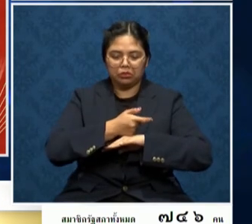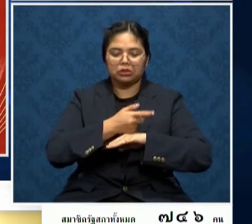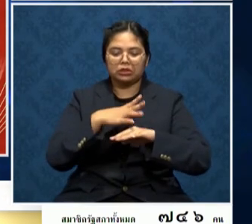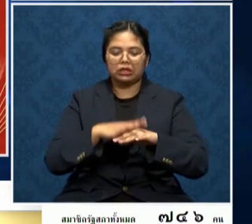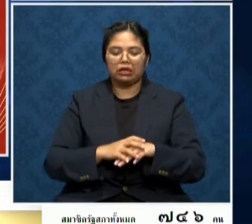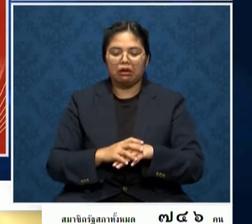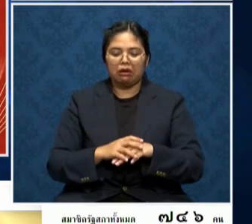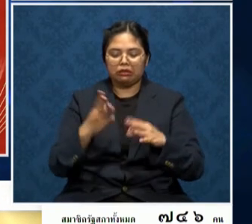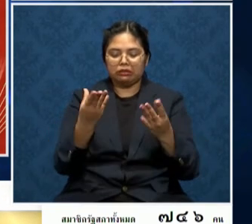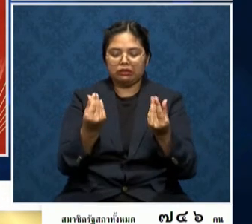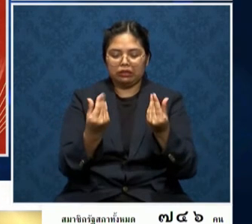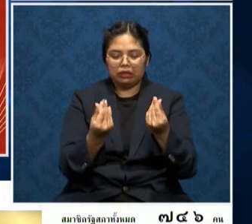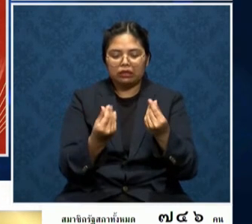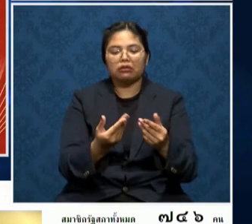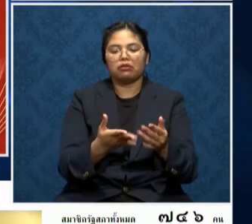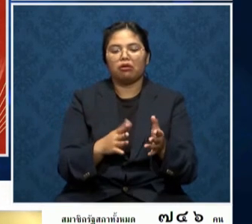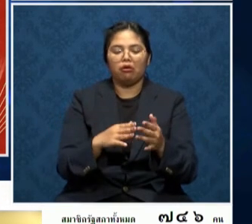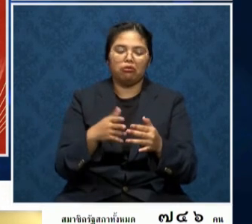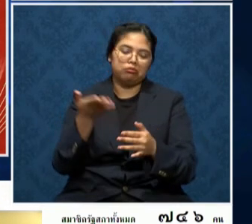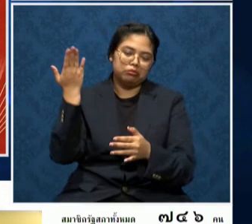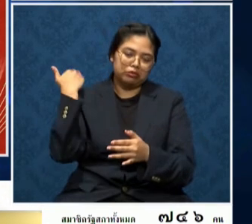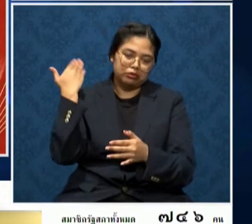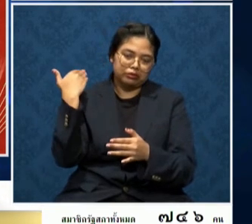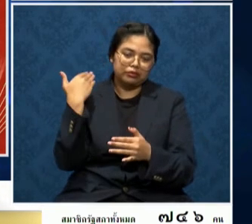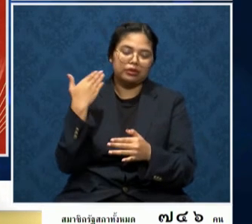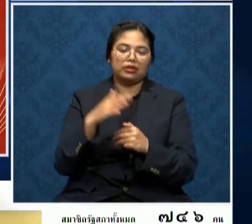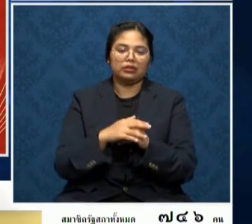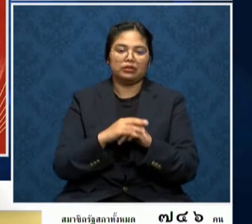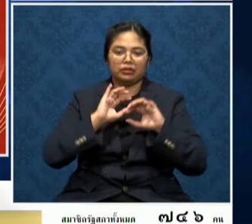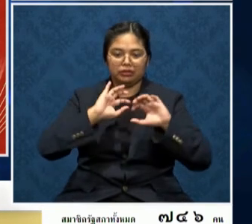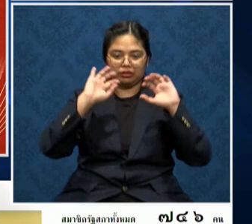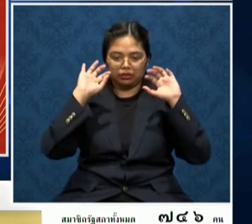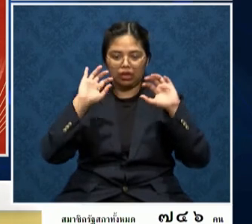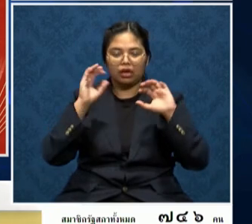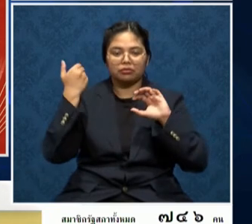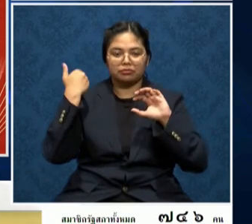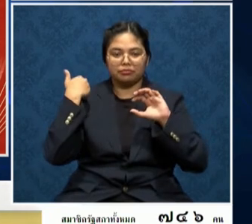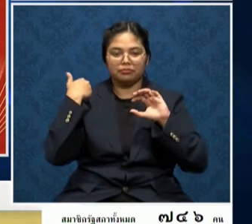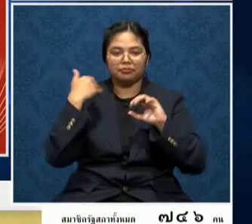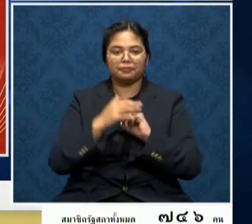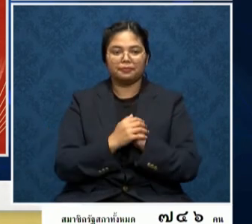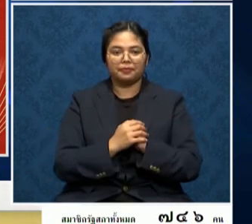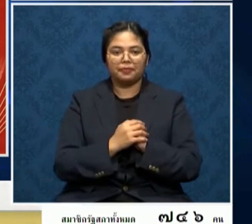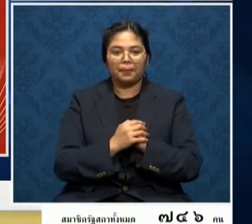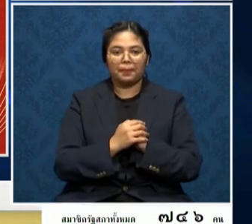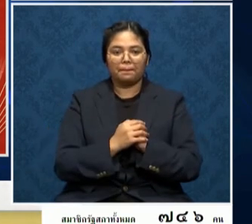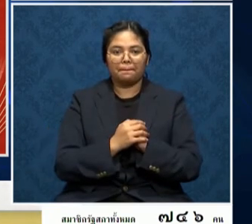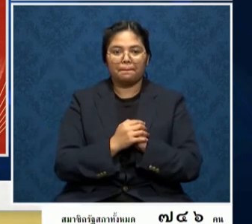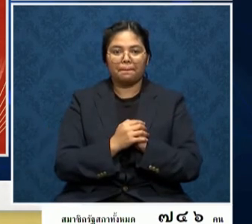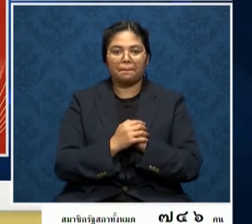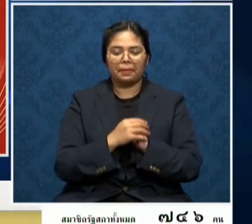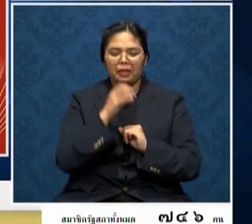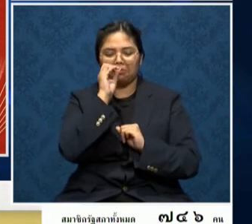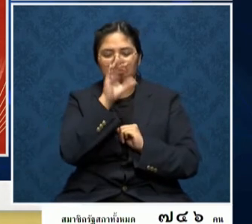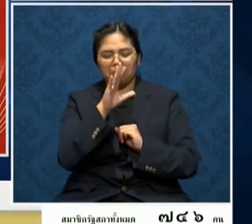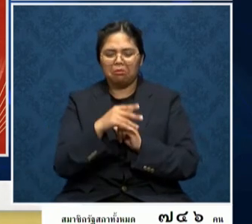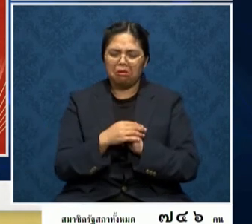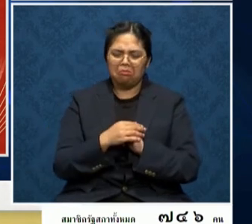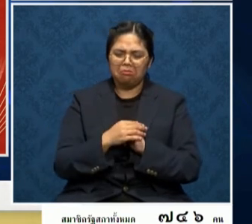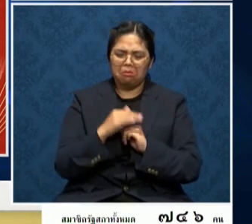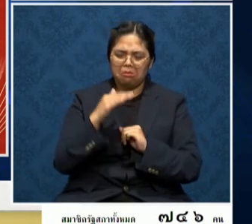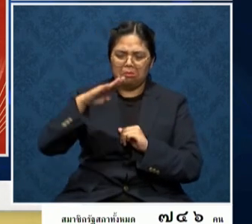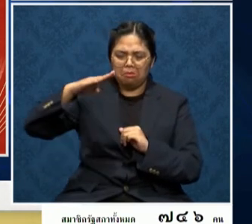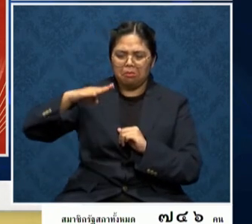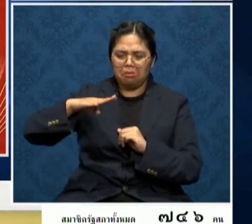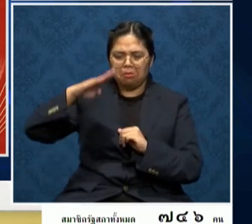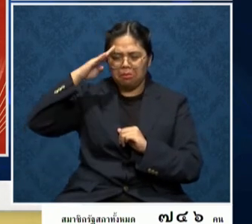ชุดที่แล้วซึ่งรัฐมนตรีคนใหม่ท่านคงไม่มีทางยอมรับหรอกว่าสิ่งที่พี่ชายของตัวเองทำตลอด 9ปีที่ผ่านมา